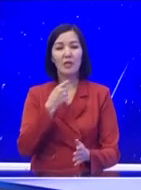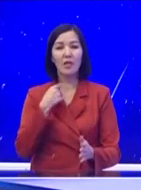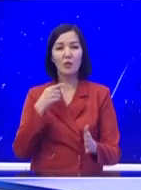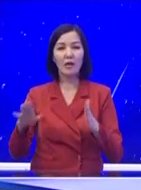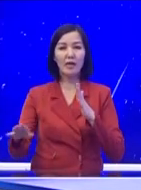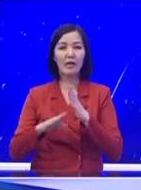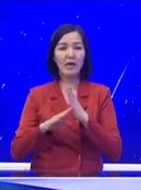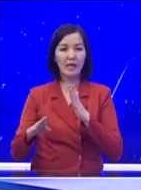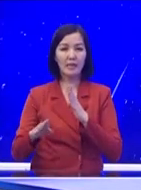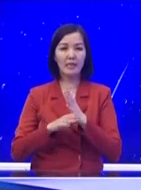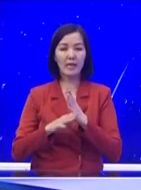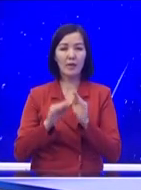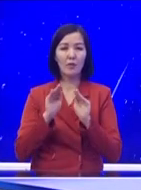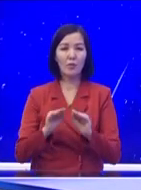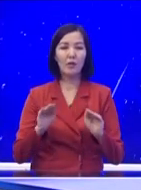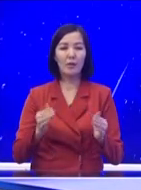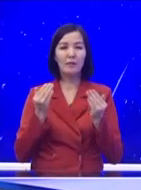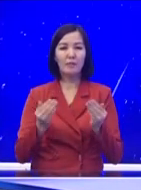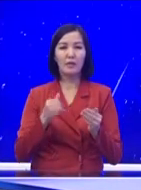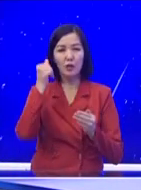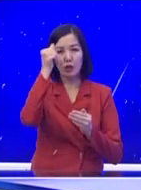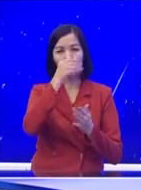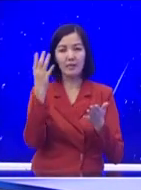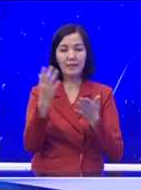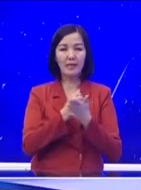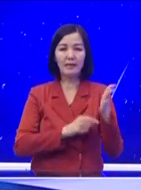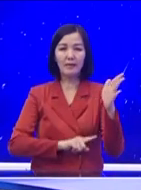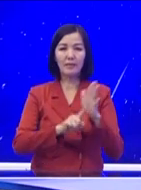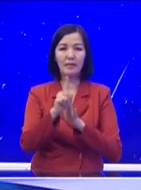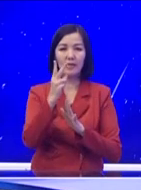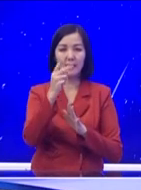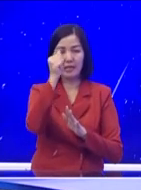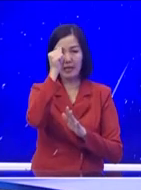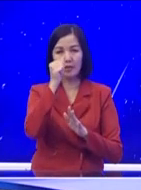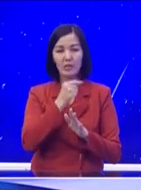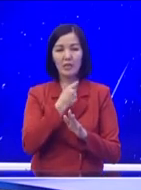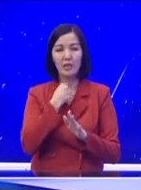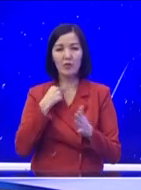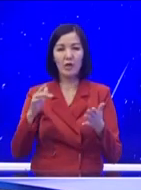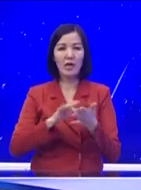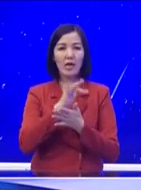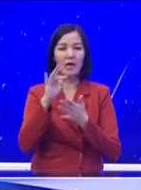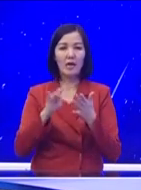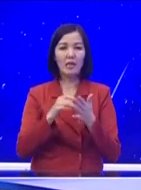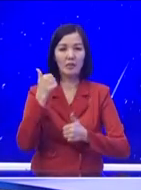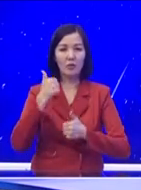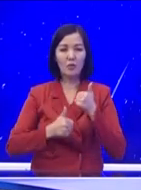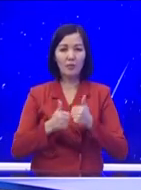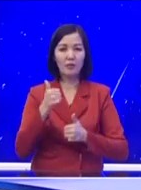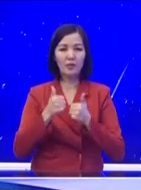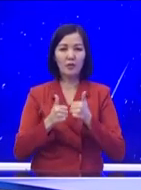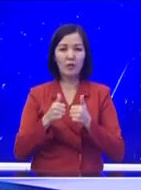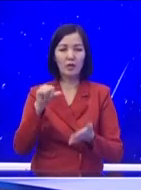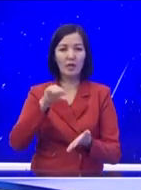Талдықорған каратэ орталығының өрендері биылғы жылды сәтті бастады. Екі ай ішінде олар Талдықорған қаласының ашық біріншілігімен